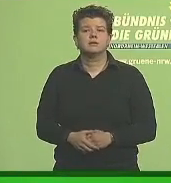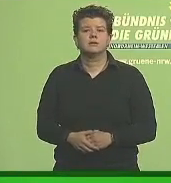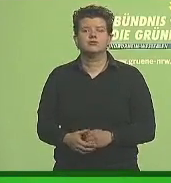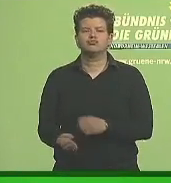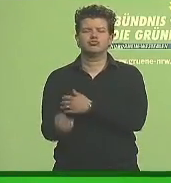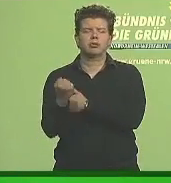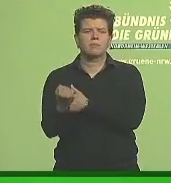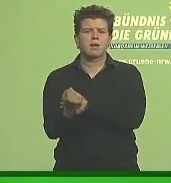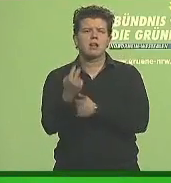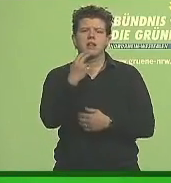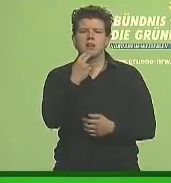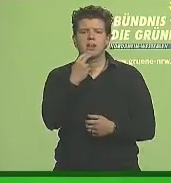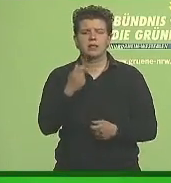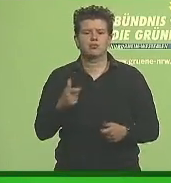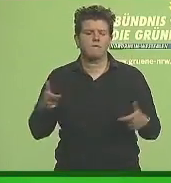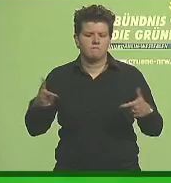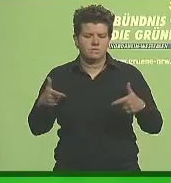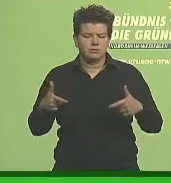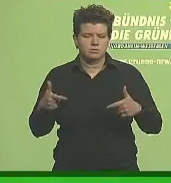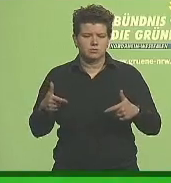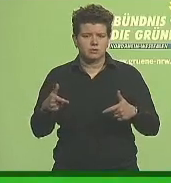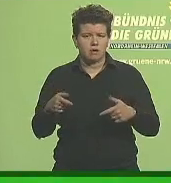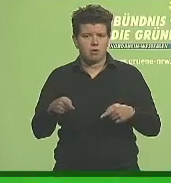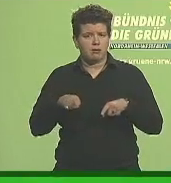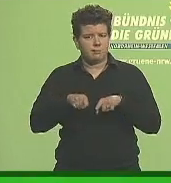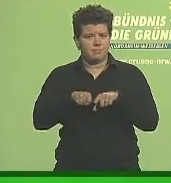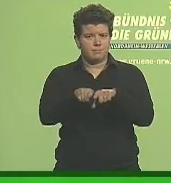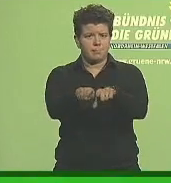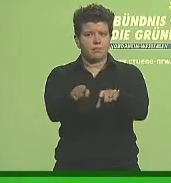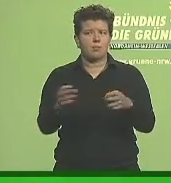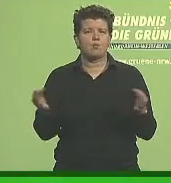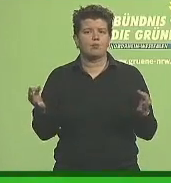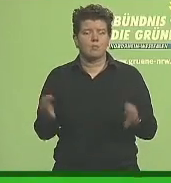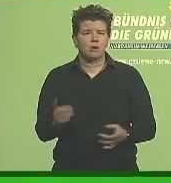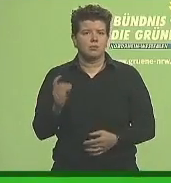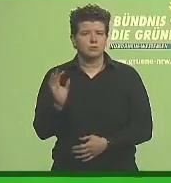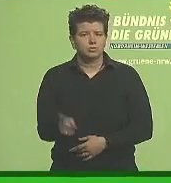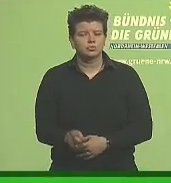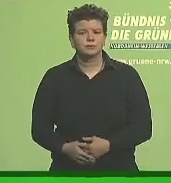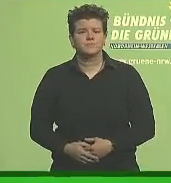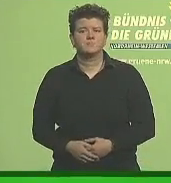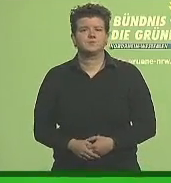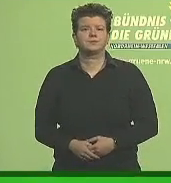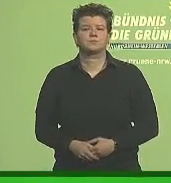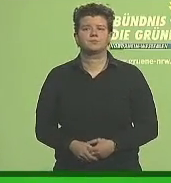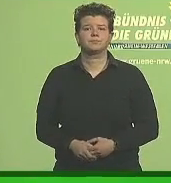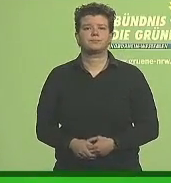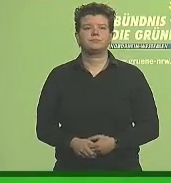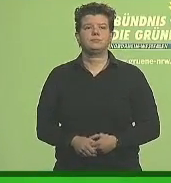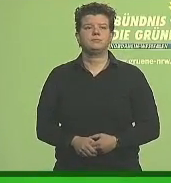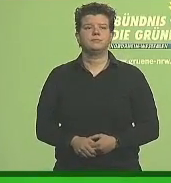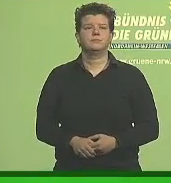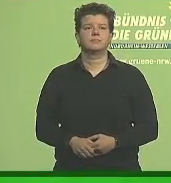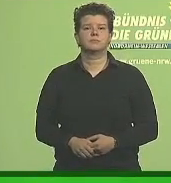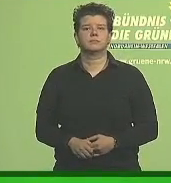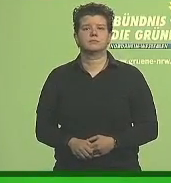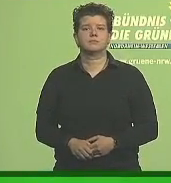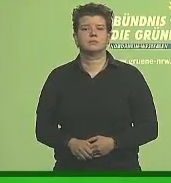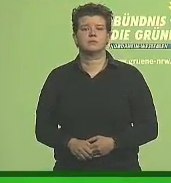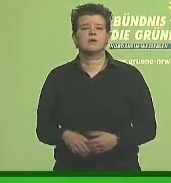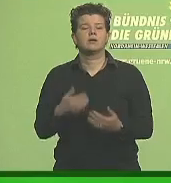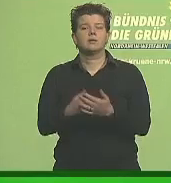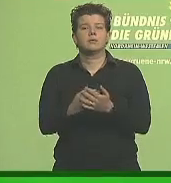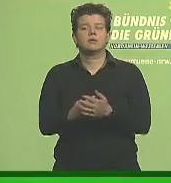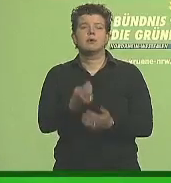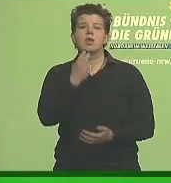Elektroenergieversorgung gleichzeitig erfolgt. Diese sollte primär durch verstärkte Anstrengungen im Bereich der Energieeinsparung